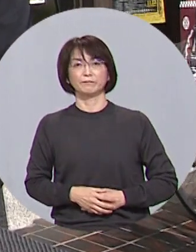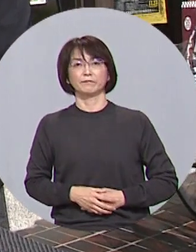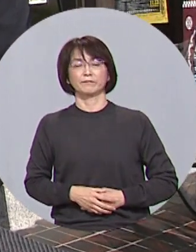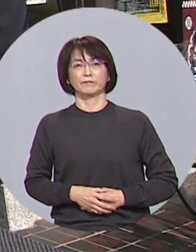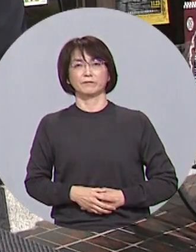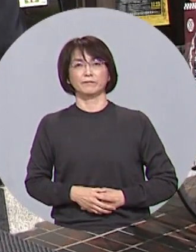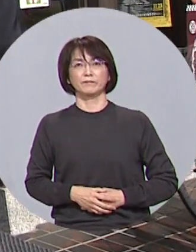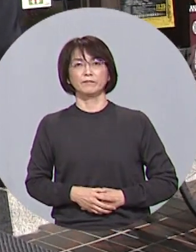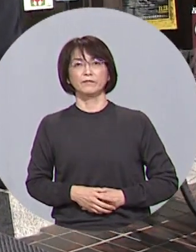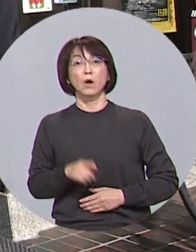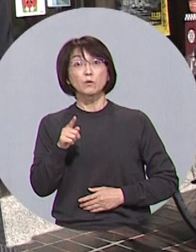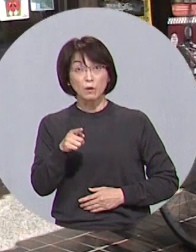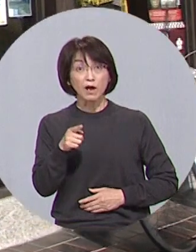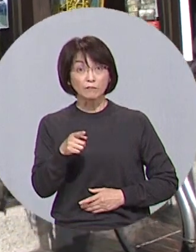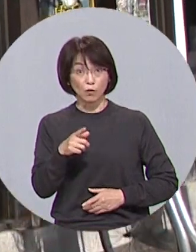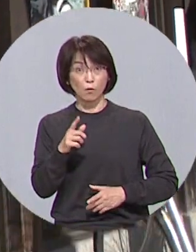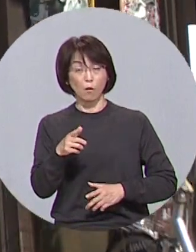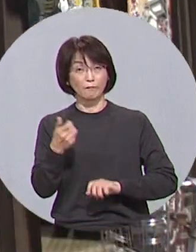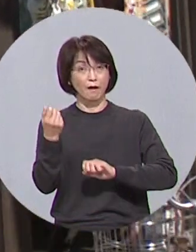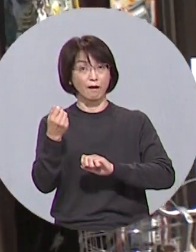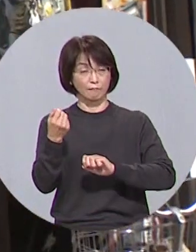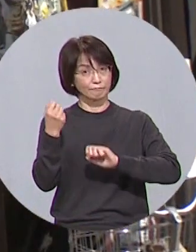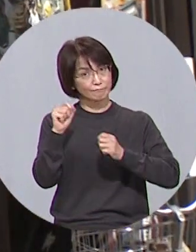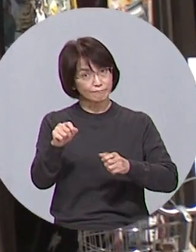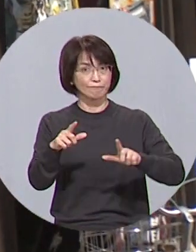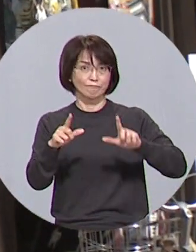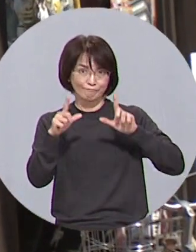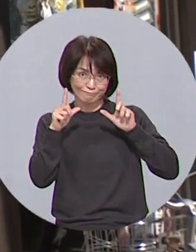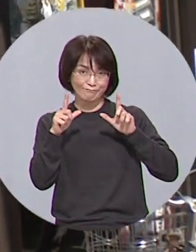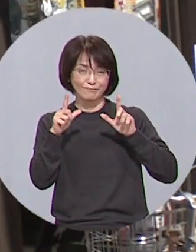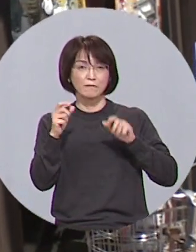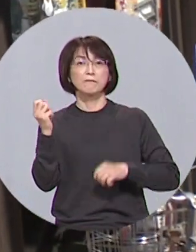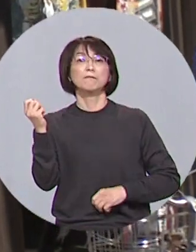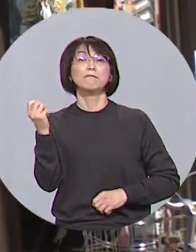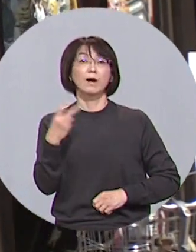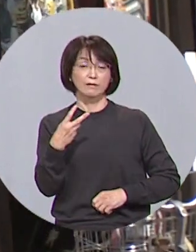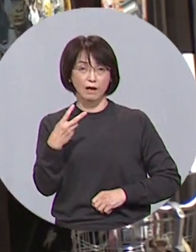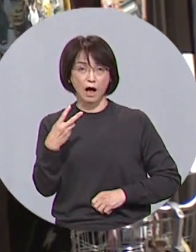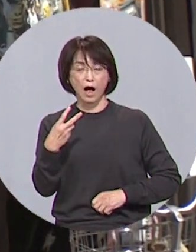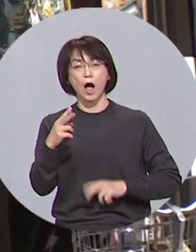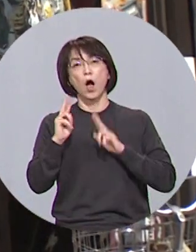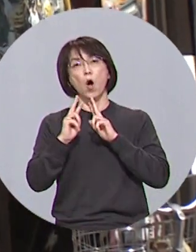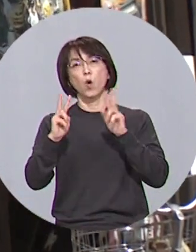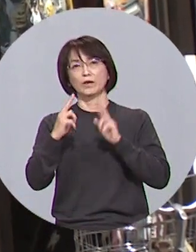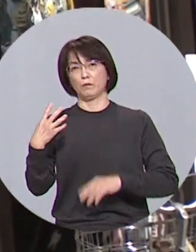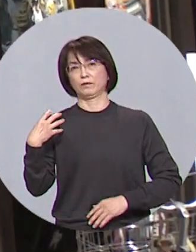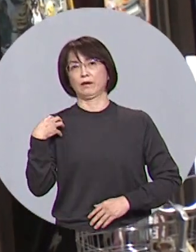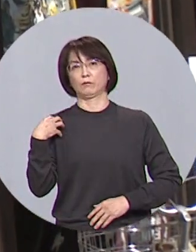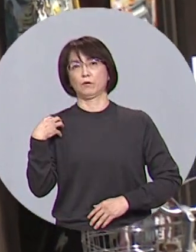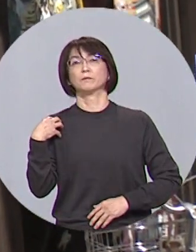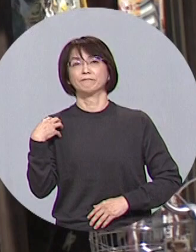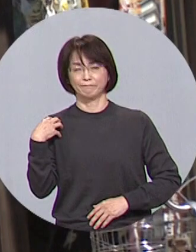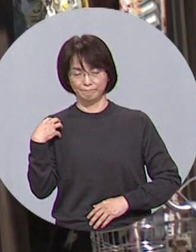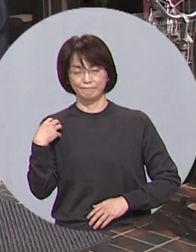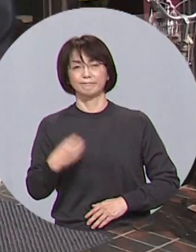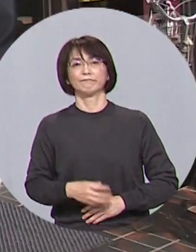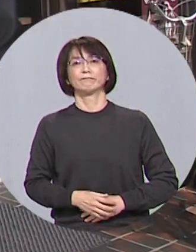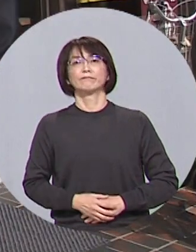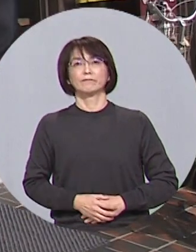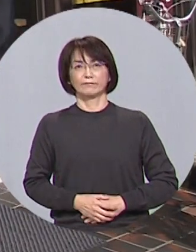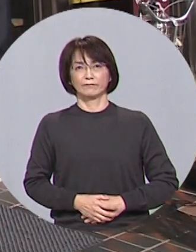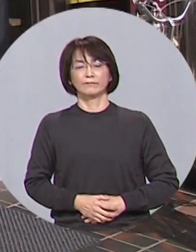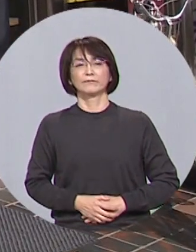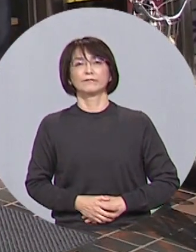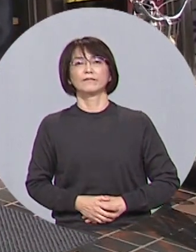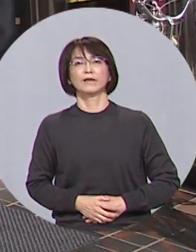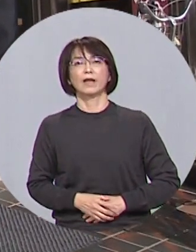ね。 それにも、はい、もちろん花輪さんが、 はい、僕も出演もしてまして、 はい、 そして主題歌も今回やらせていただいております。マイラ